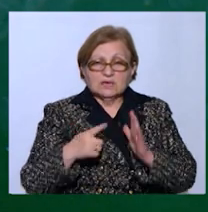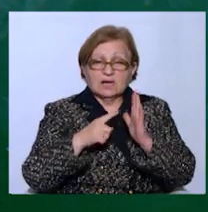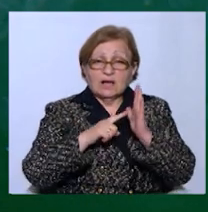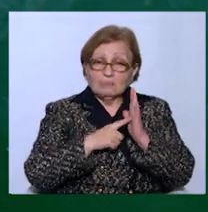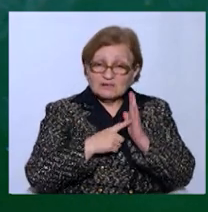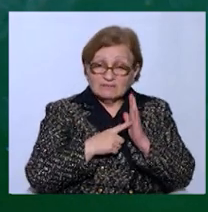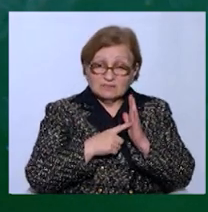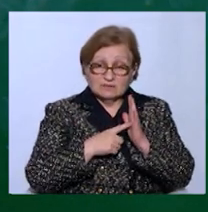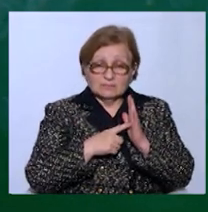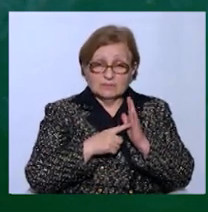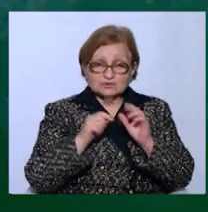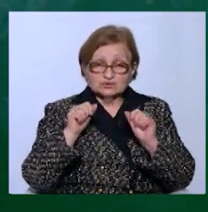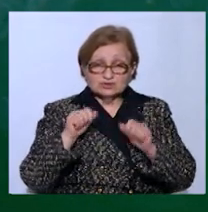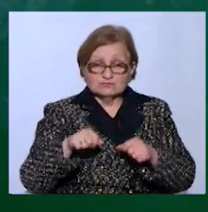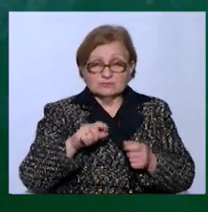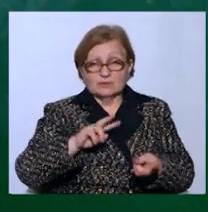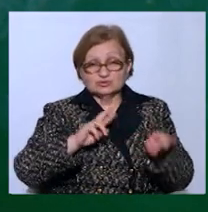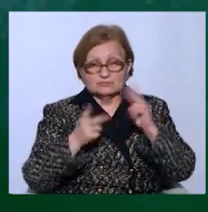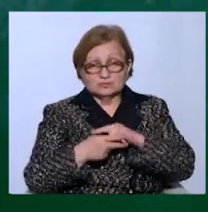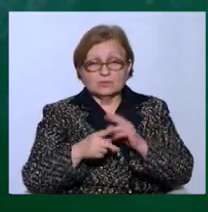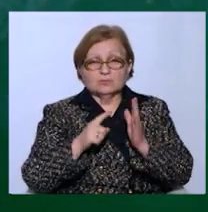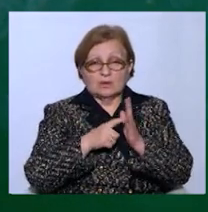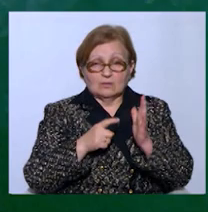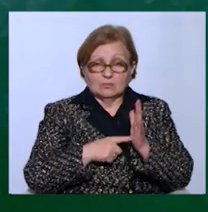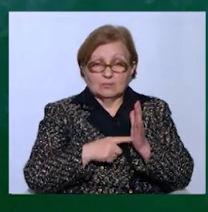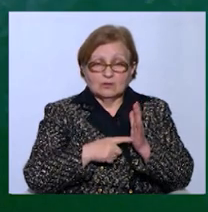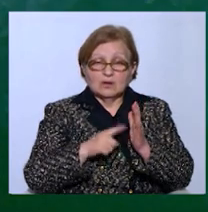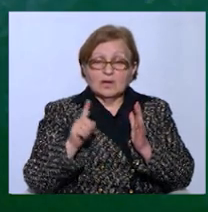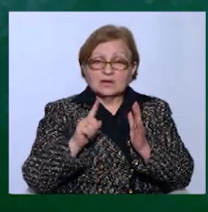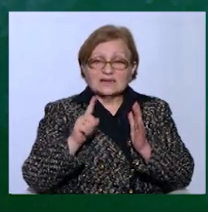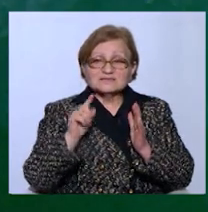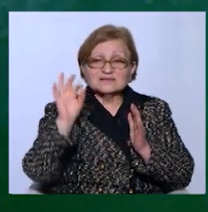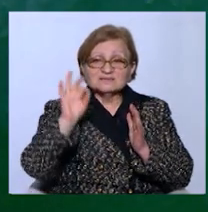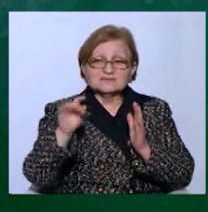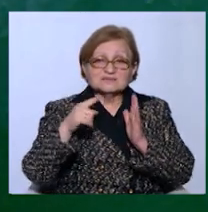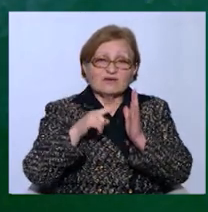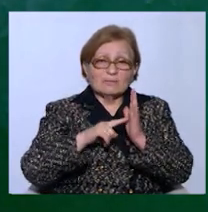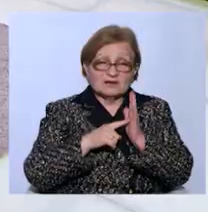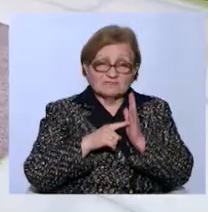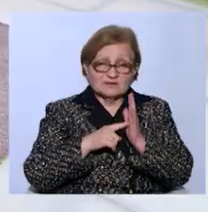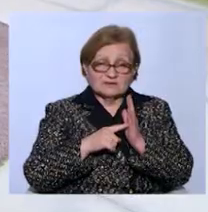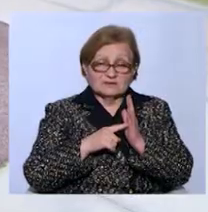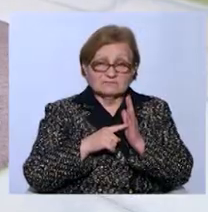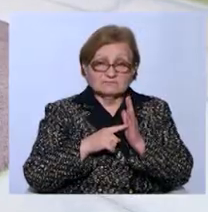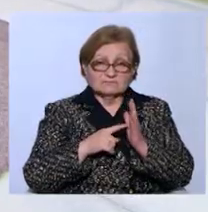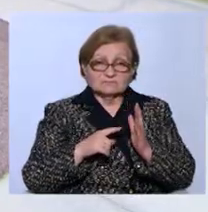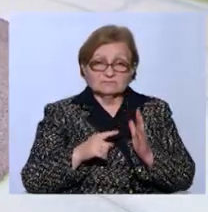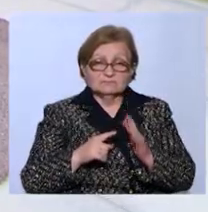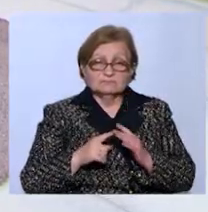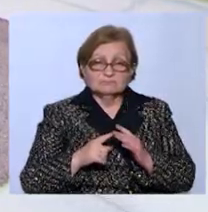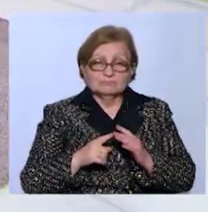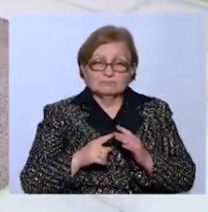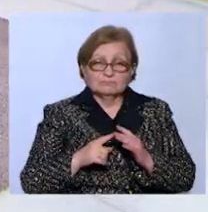გამრავლება შეიძლება შევცვალო გაყოფით, ოღონდ რაზეც ვამრავლებდი, აი